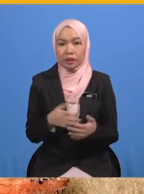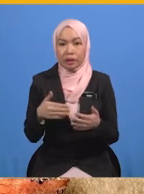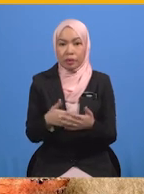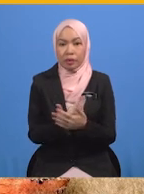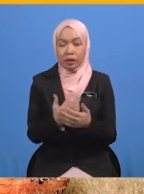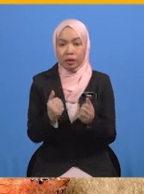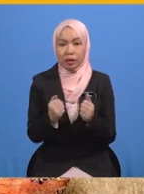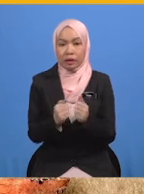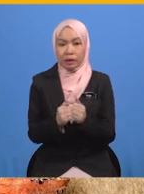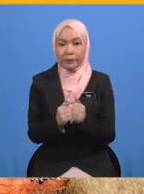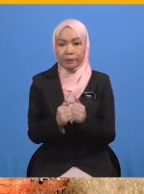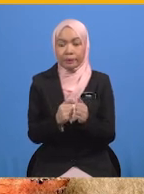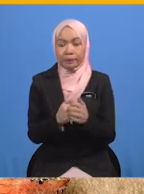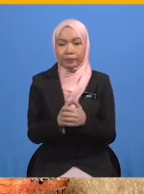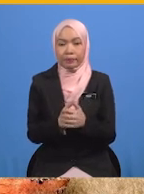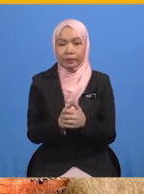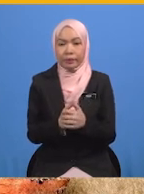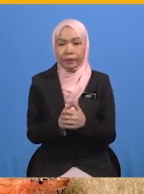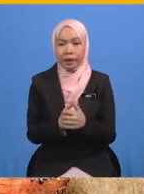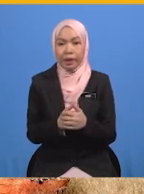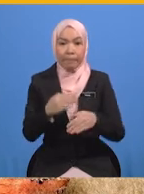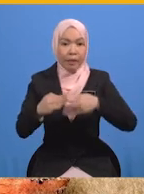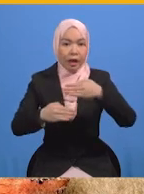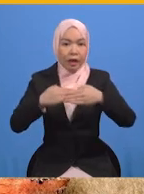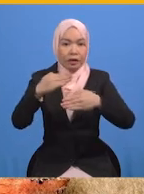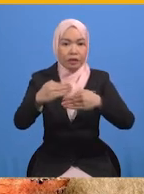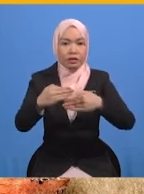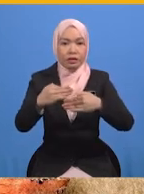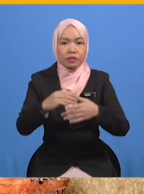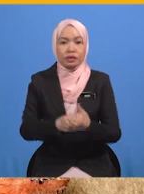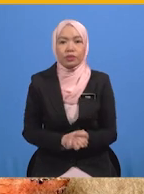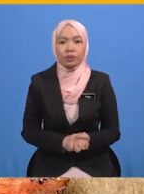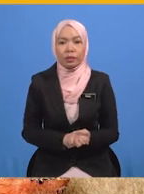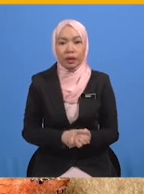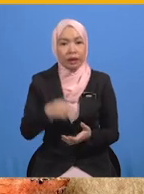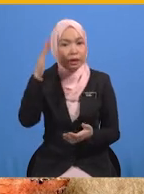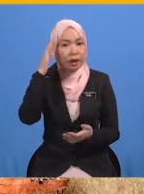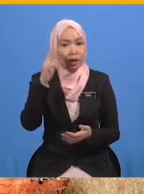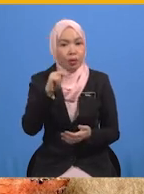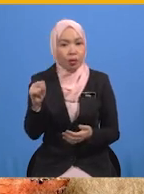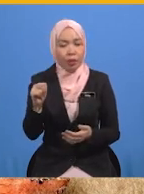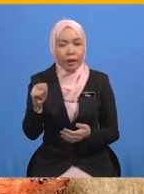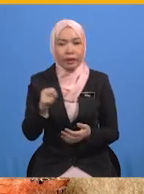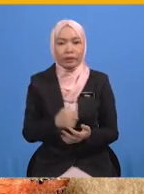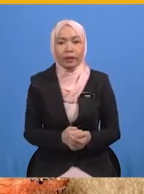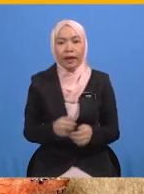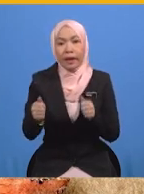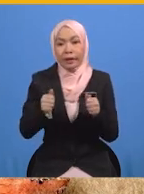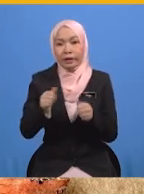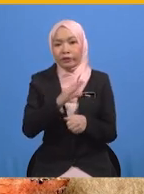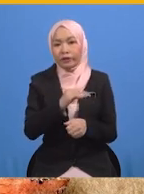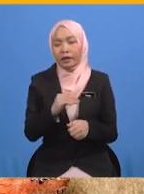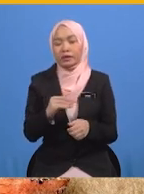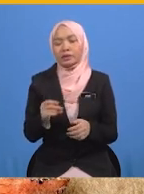dengan julukan seperti orang yang maju, berpengetahuan, progresif dan